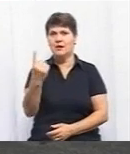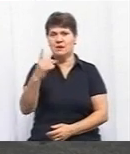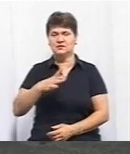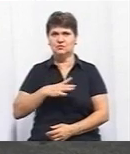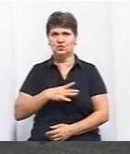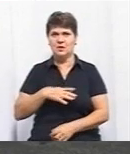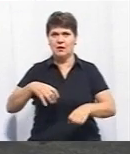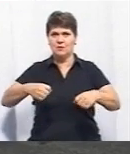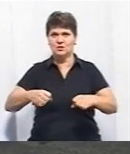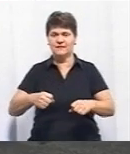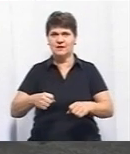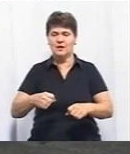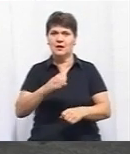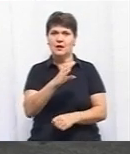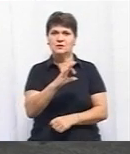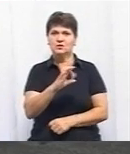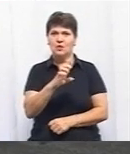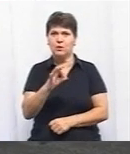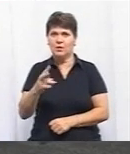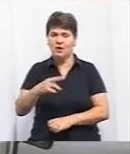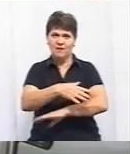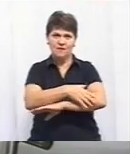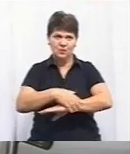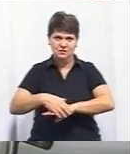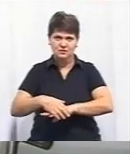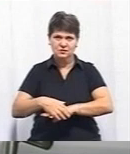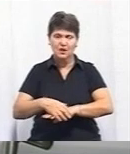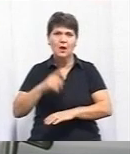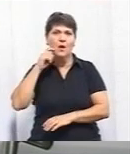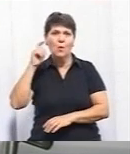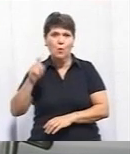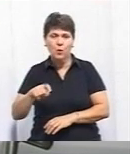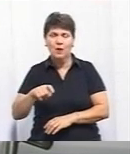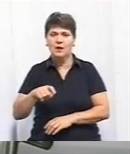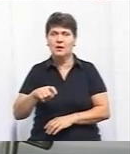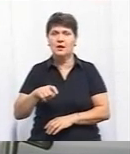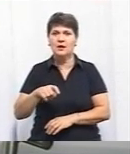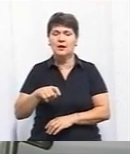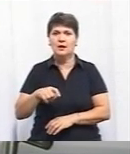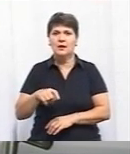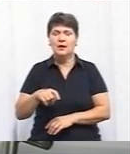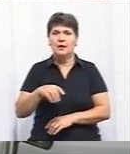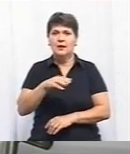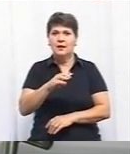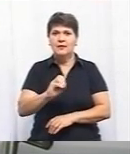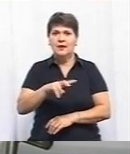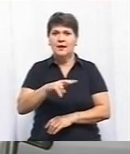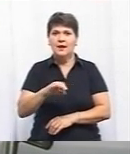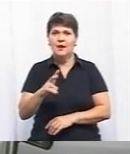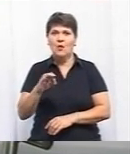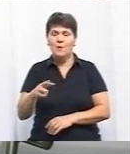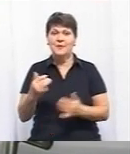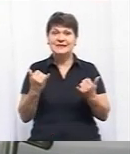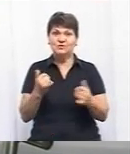рази виїжджали. Виїжджали один раз, були на Соборні біля Укртелекому, і от сьогодні ми працювали біля вежі